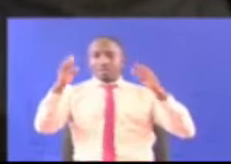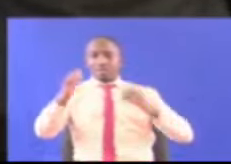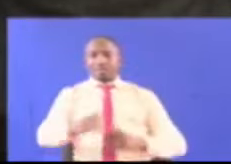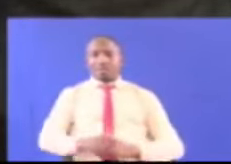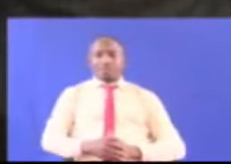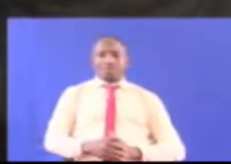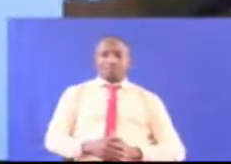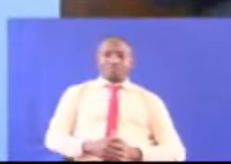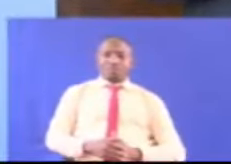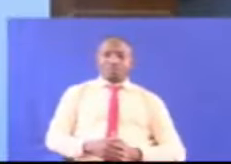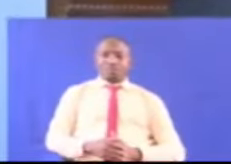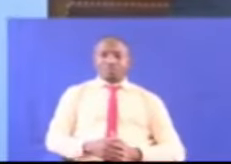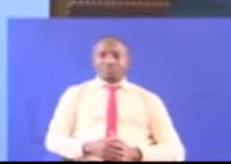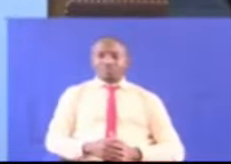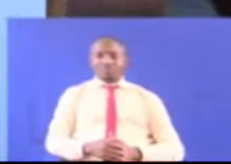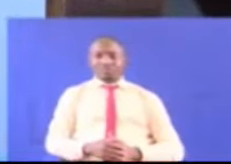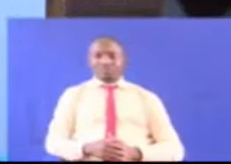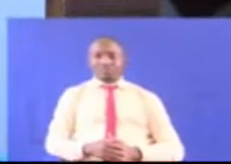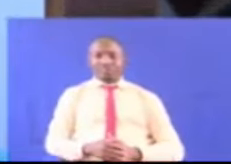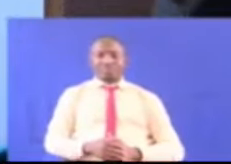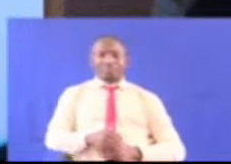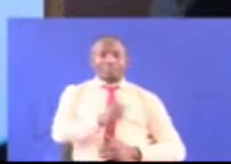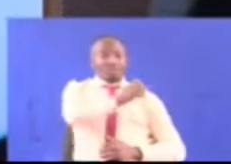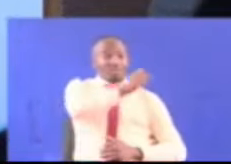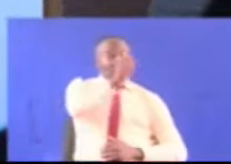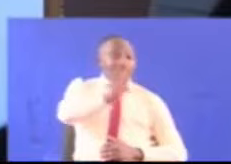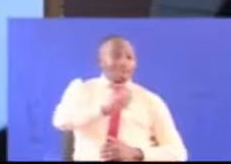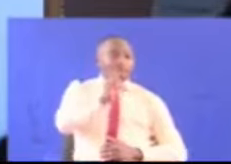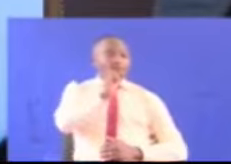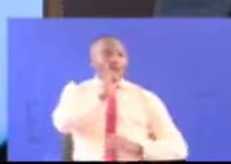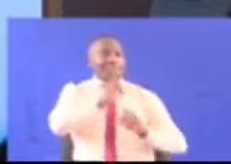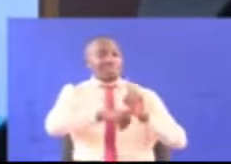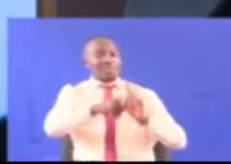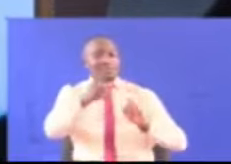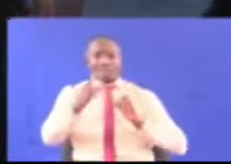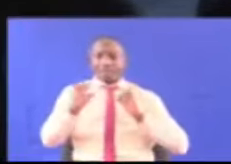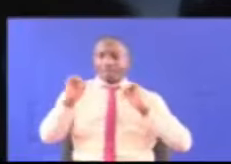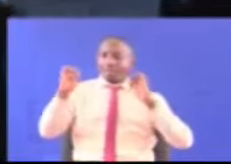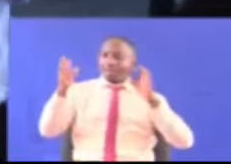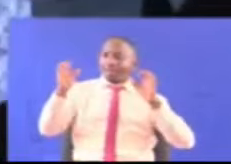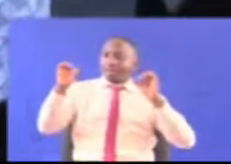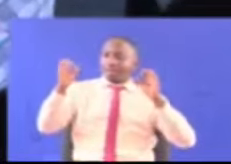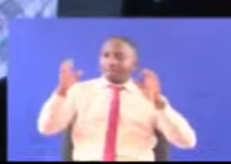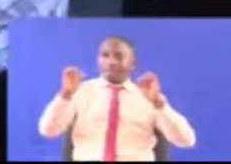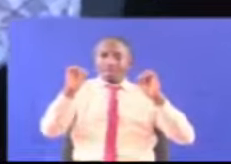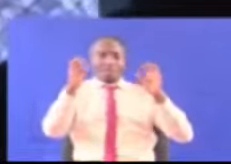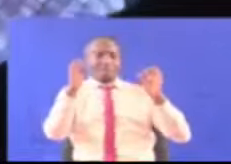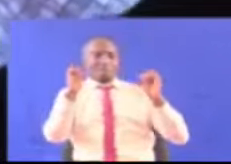Tanzania ya mama Samia ina baraka. Mama mama mama